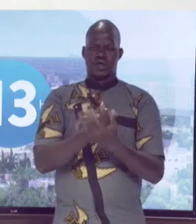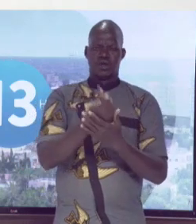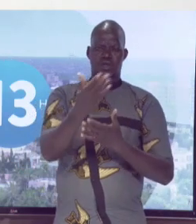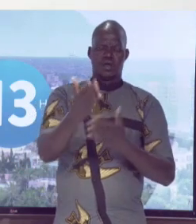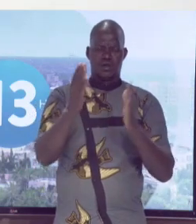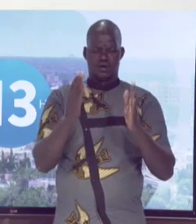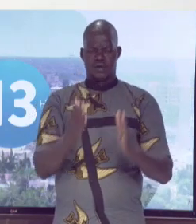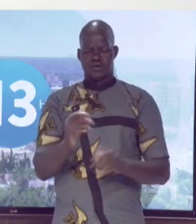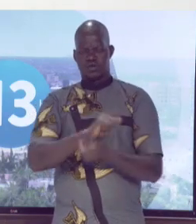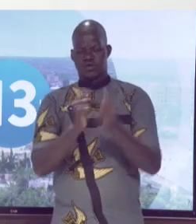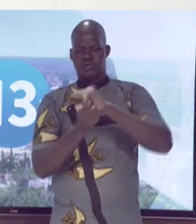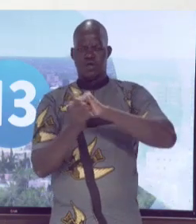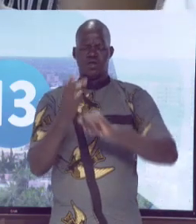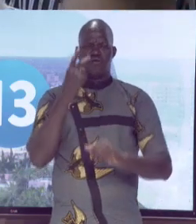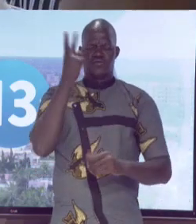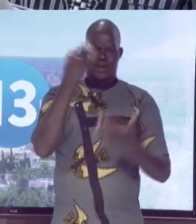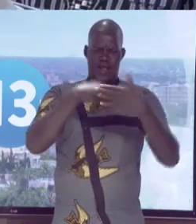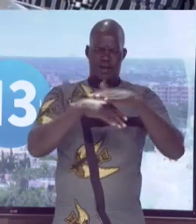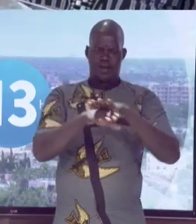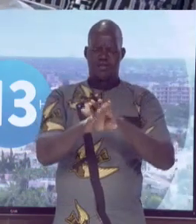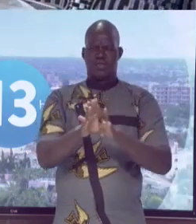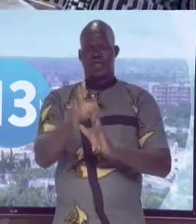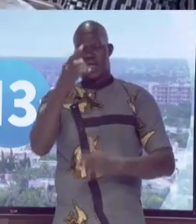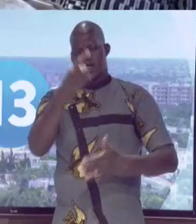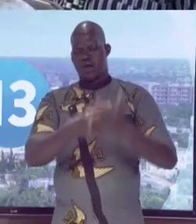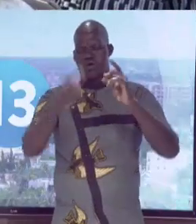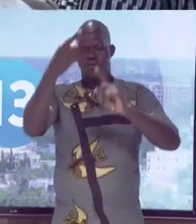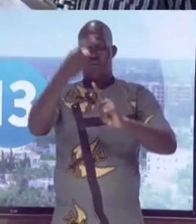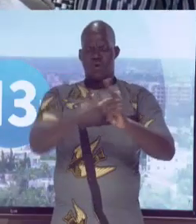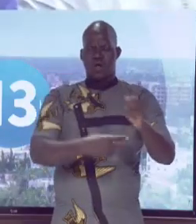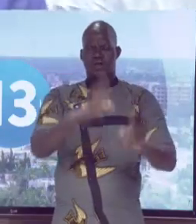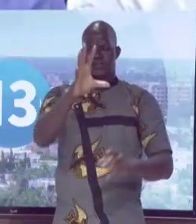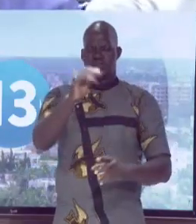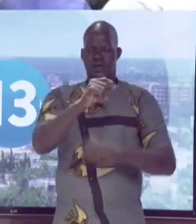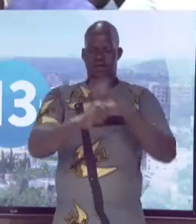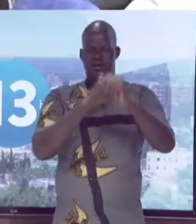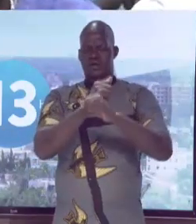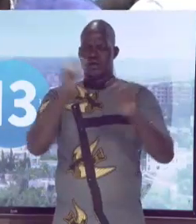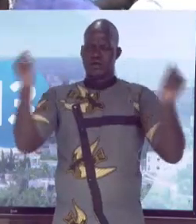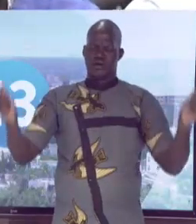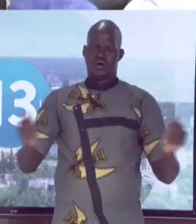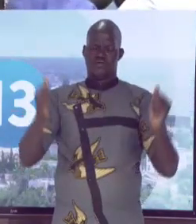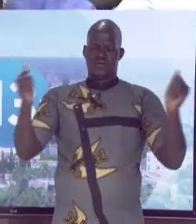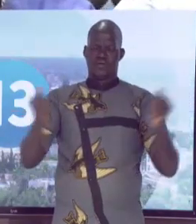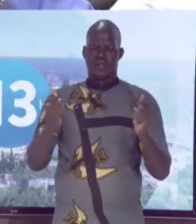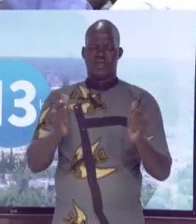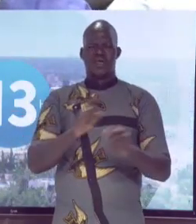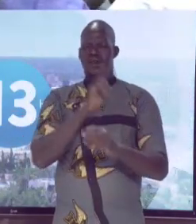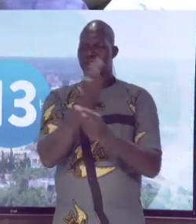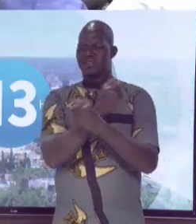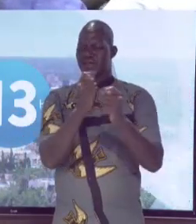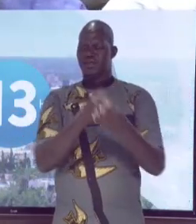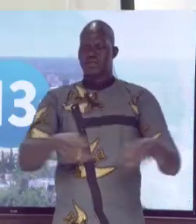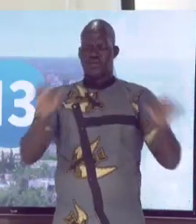Ce changement visuel intervient à quelques mois du cinquantenaire de la société. Il était indispensable pour